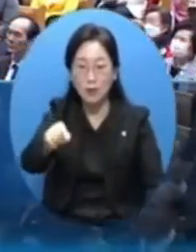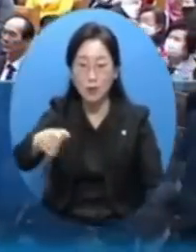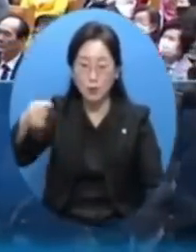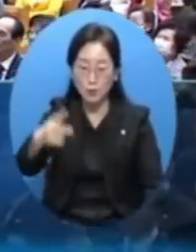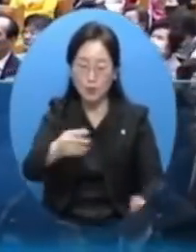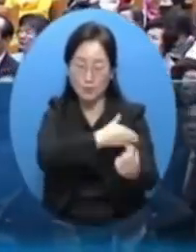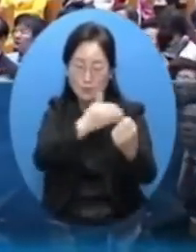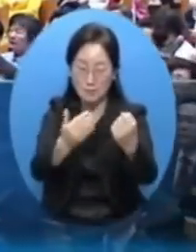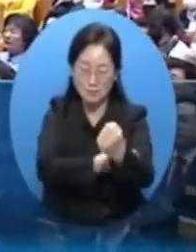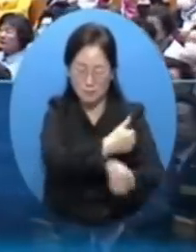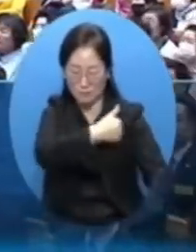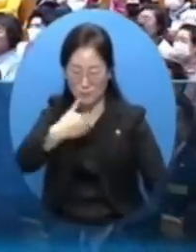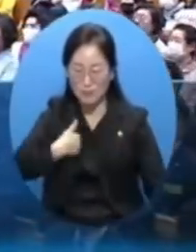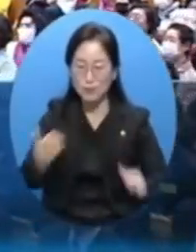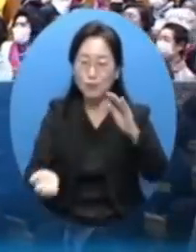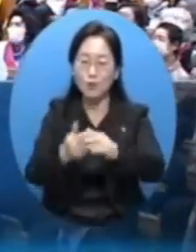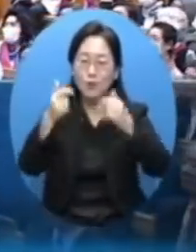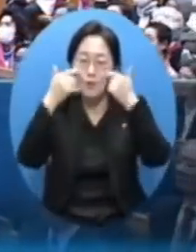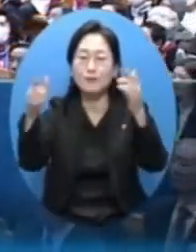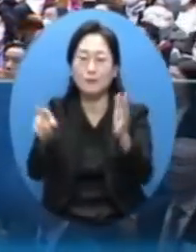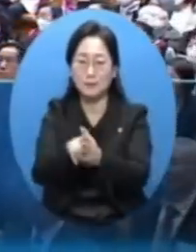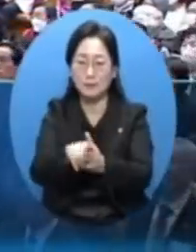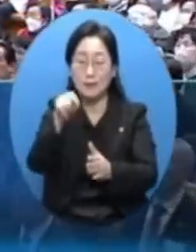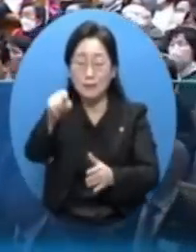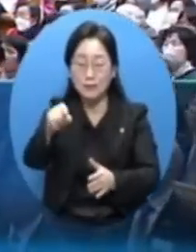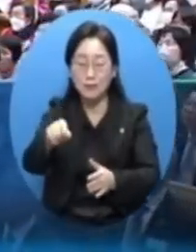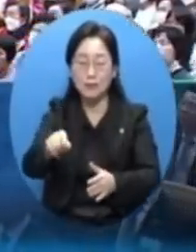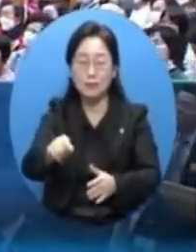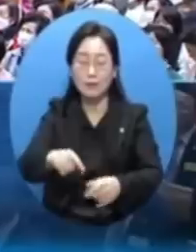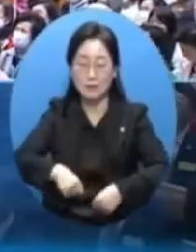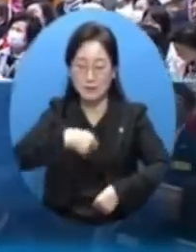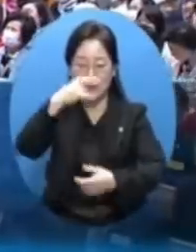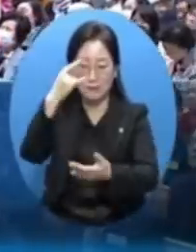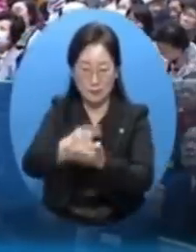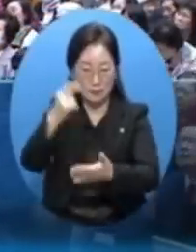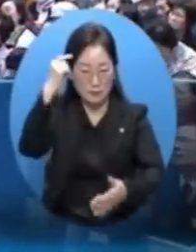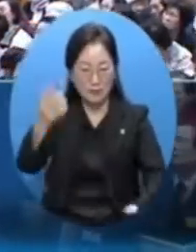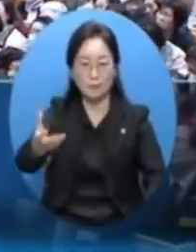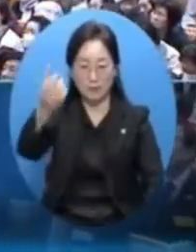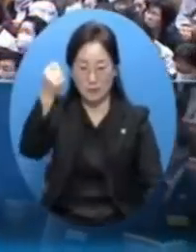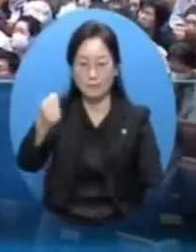능히 이루실 줄을 확신하였으니 그러므로 그것이 그에게 의로 여겨졌느니라.